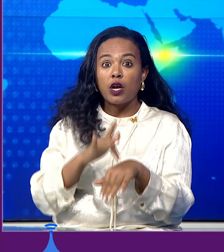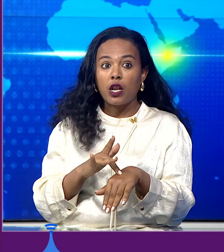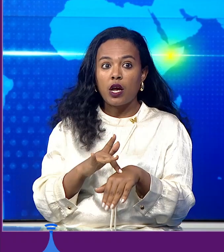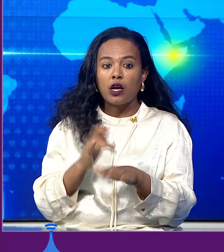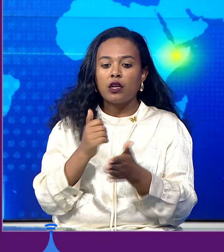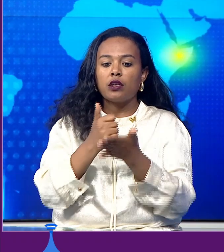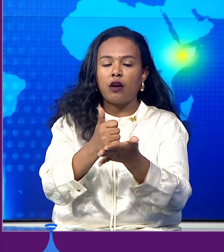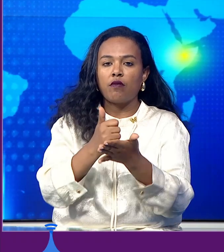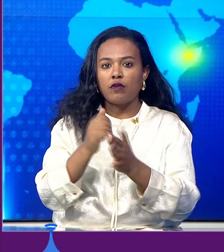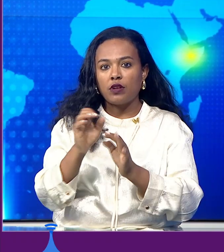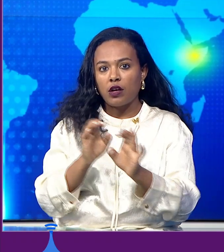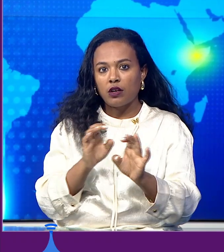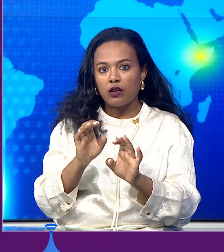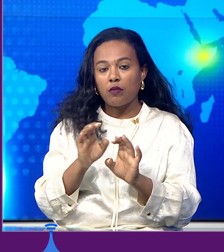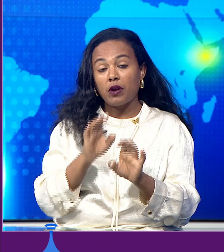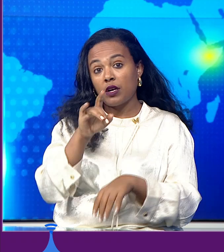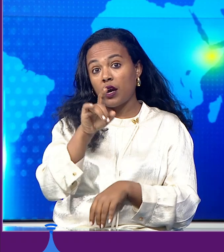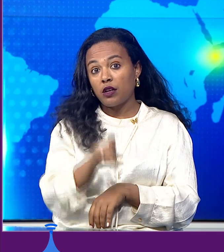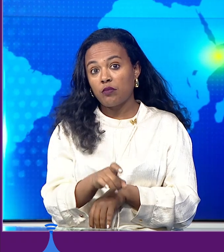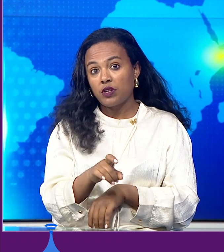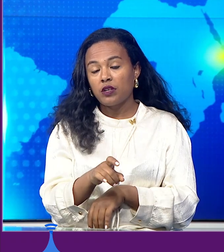ድጋፍ እንዲያደርግ ባደረገ ነው